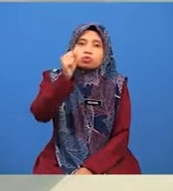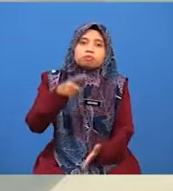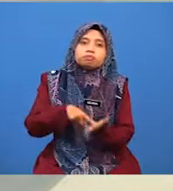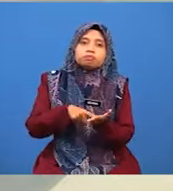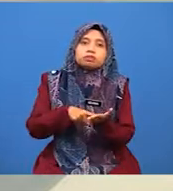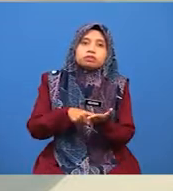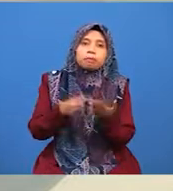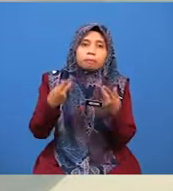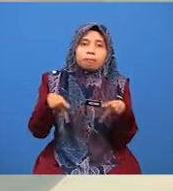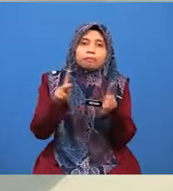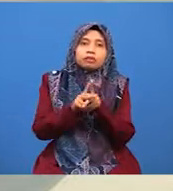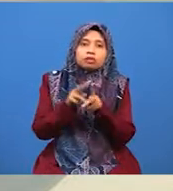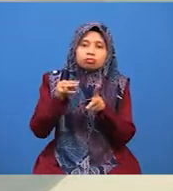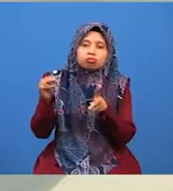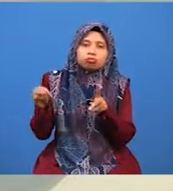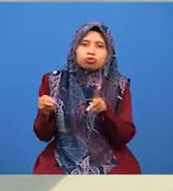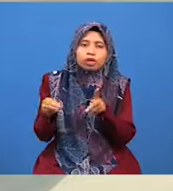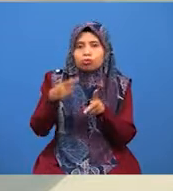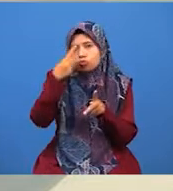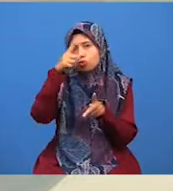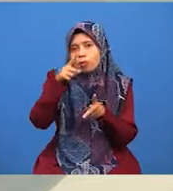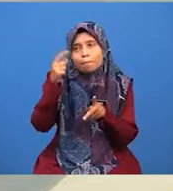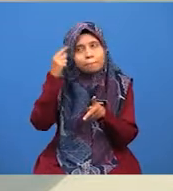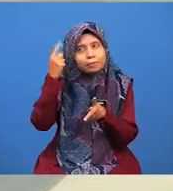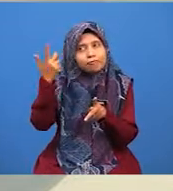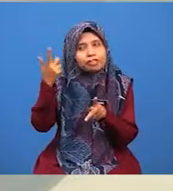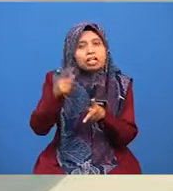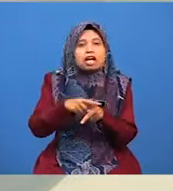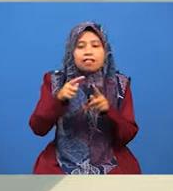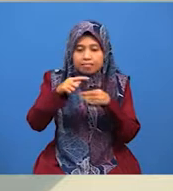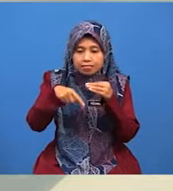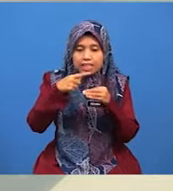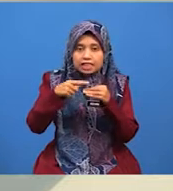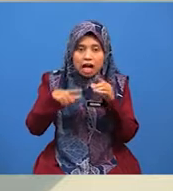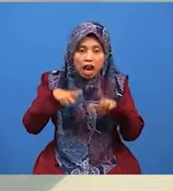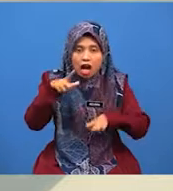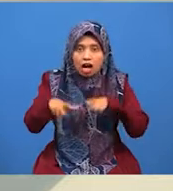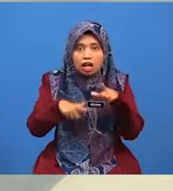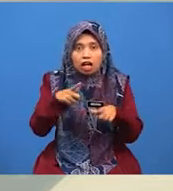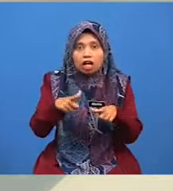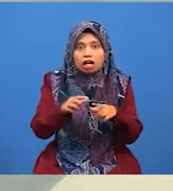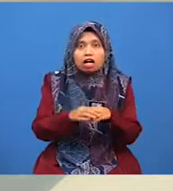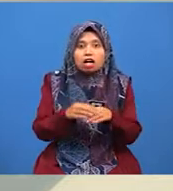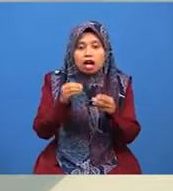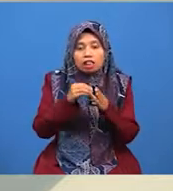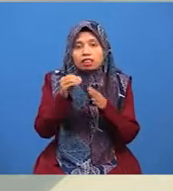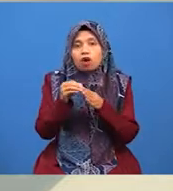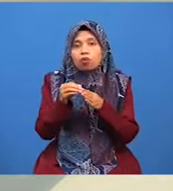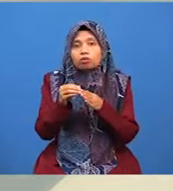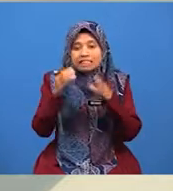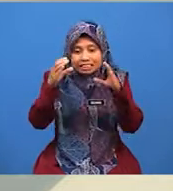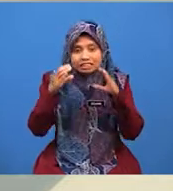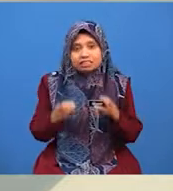Soalan ini memerlukan murid untuk berfikir tentang langkah-langkah